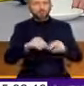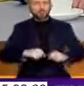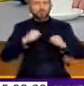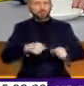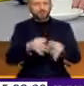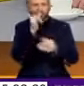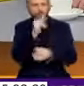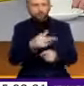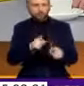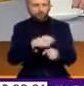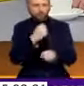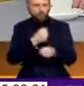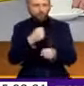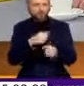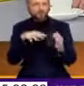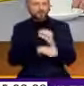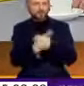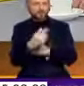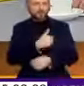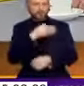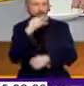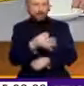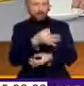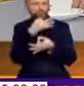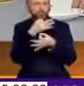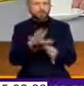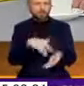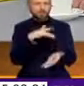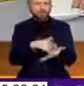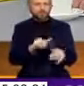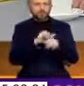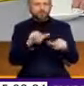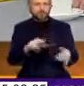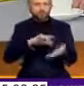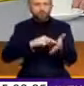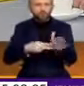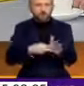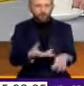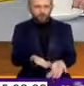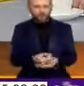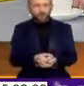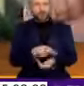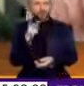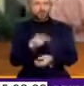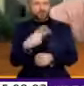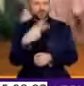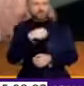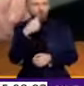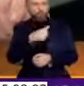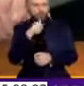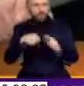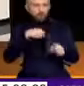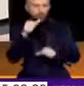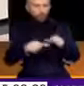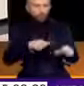не дозволимо цього робити. В кінці єдине хочу сказати. Угу. Будь-яке місто розвивається по плану. В 2020 році,